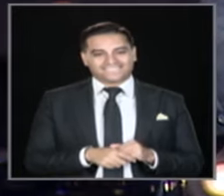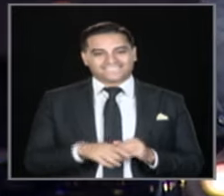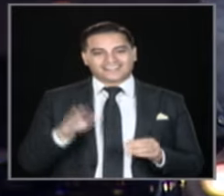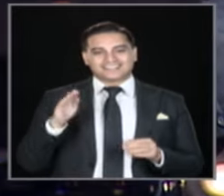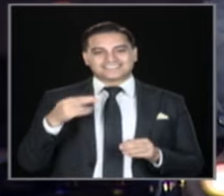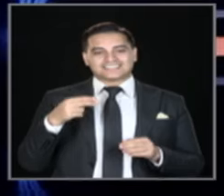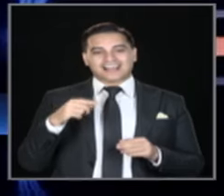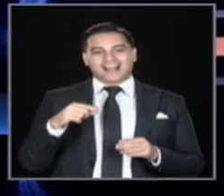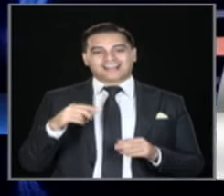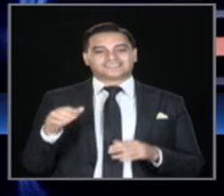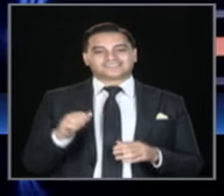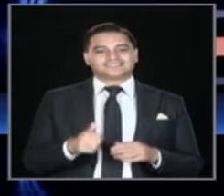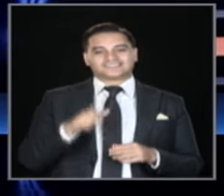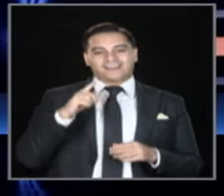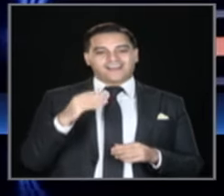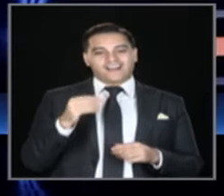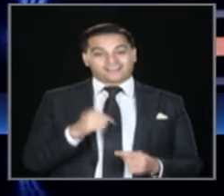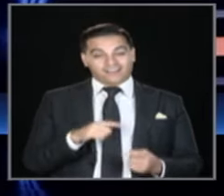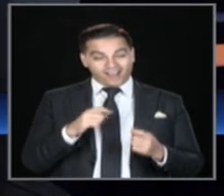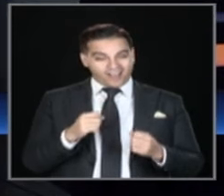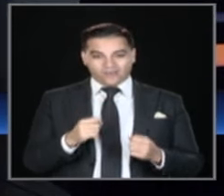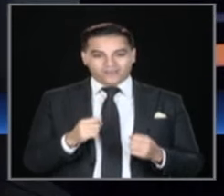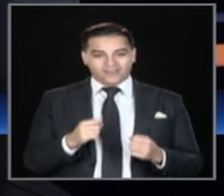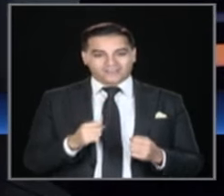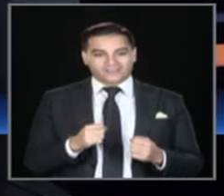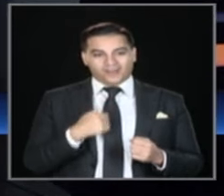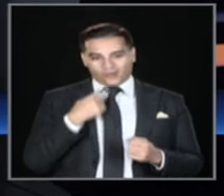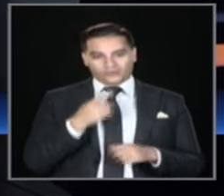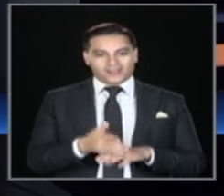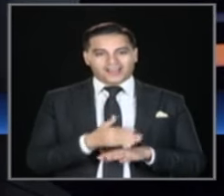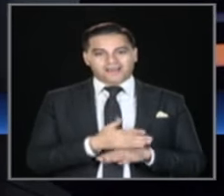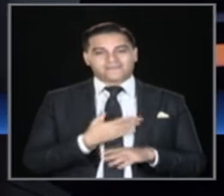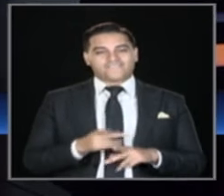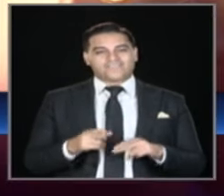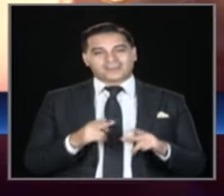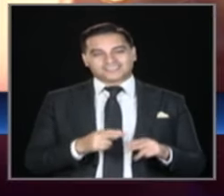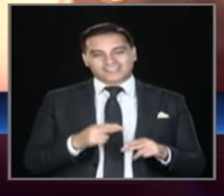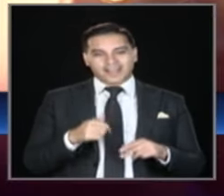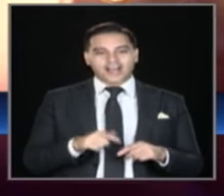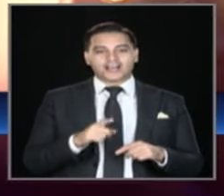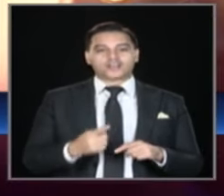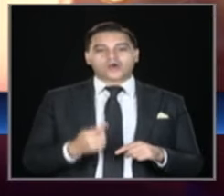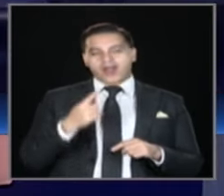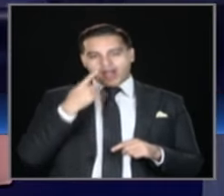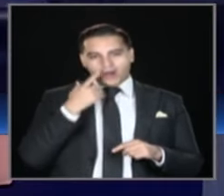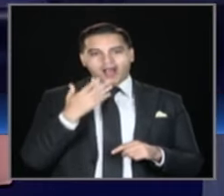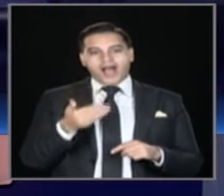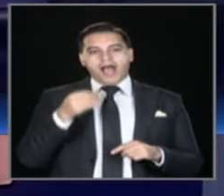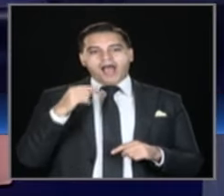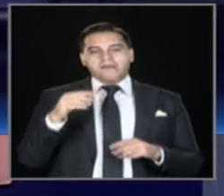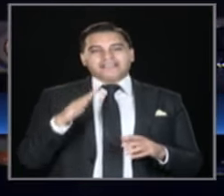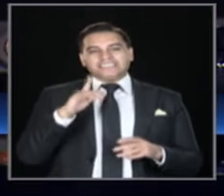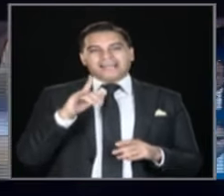سعد صالح منافسه قويه قلتله كده في الفاصل طيب اول سؤال هيبقى لاحمد